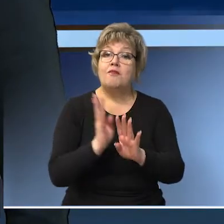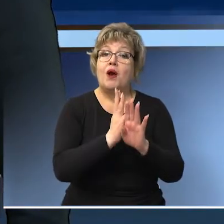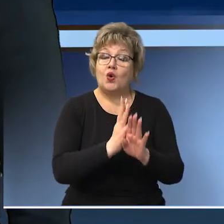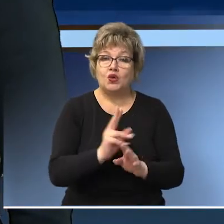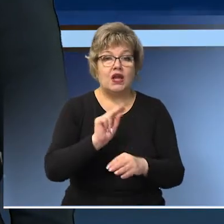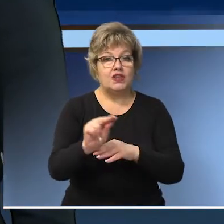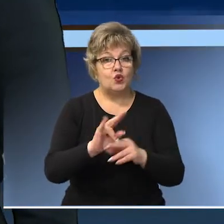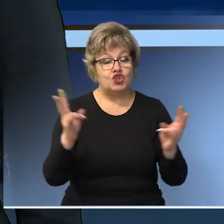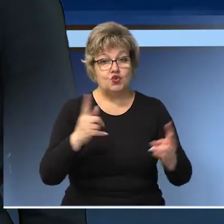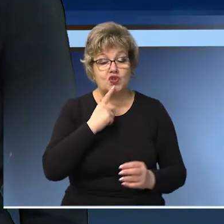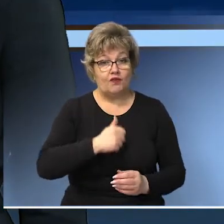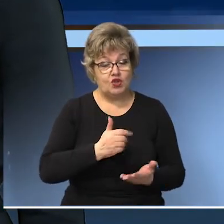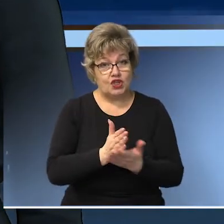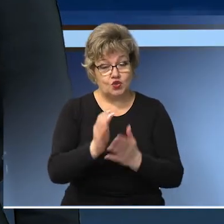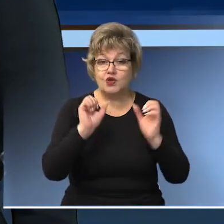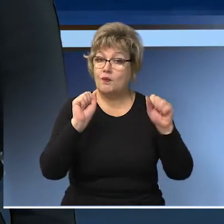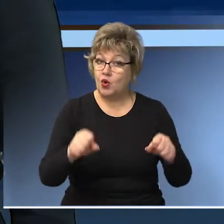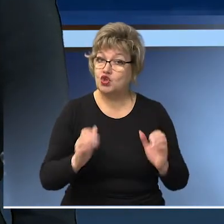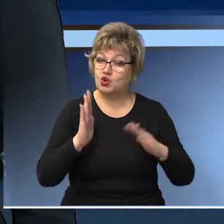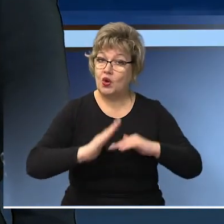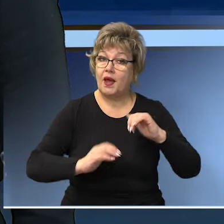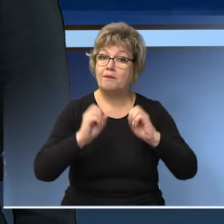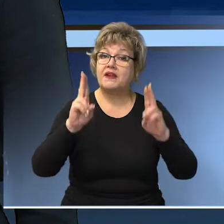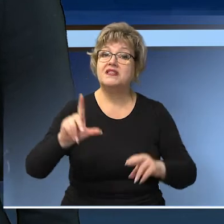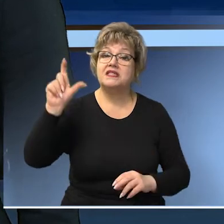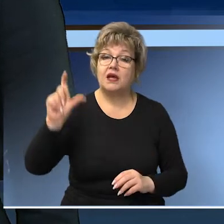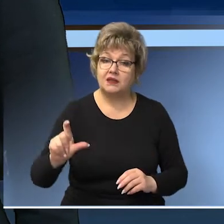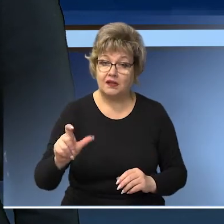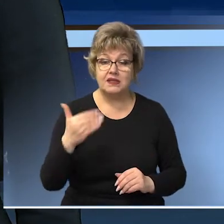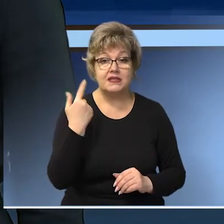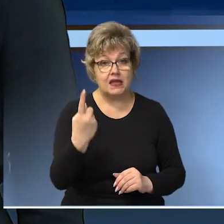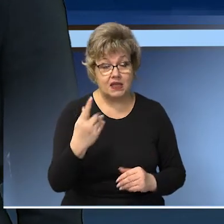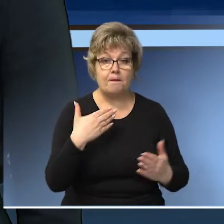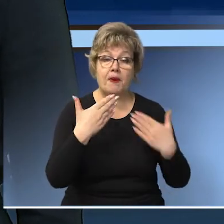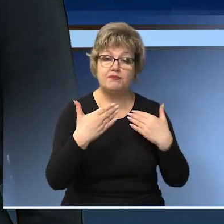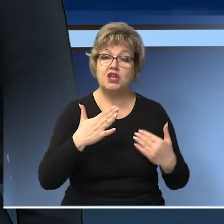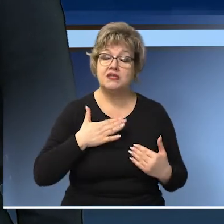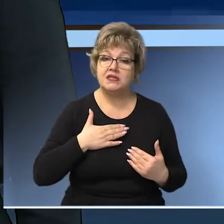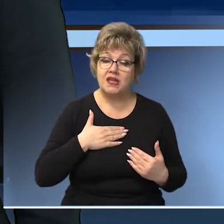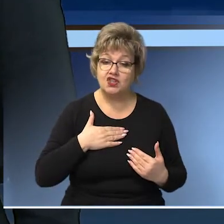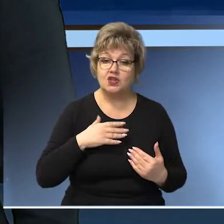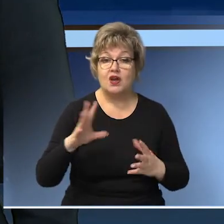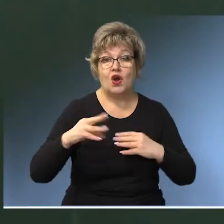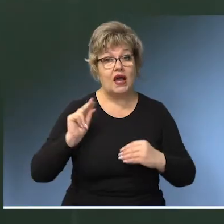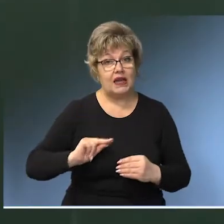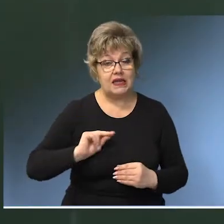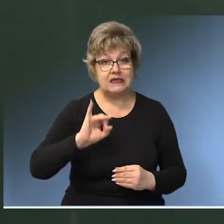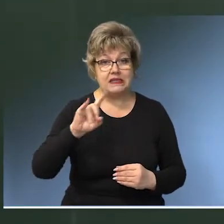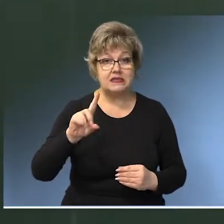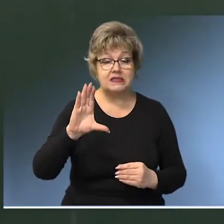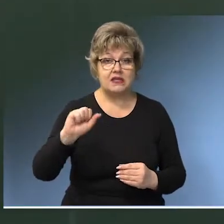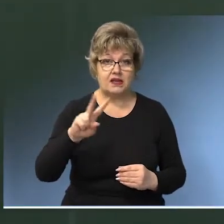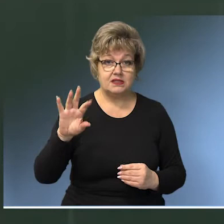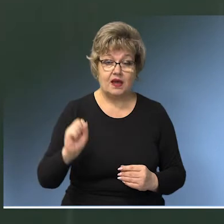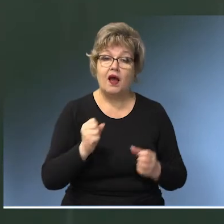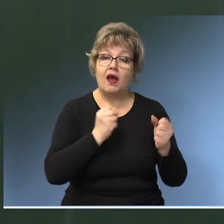поход. Научить навыкам воинской службы может только профессионал. С одним из них пообщались наши коллеги из Сальска.